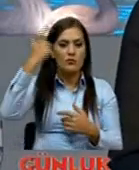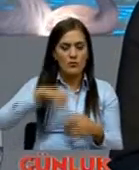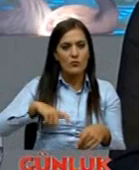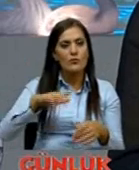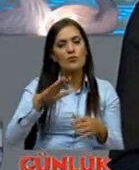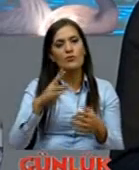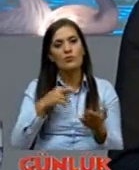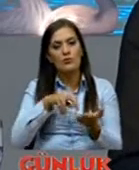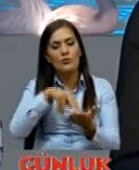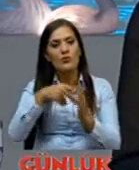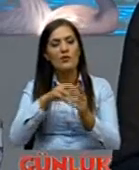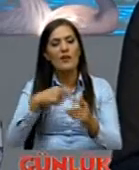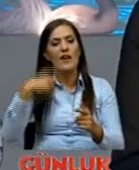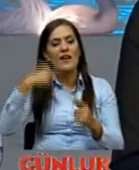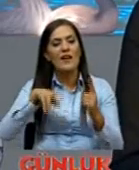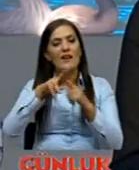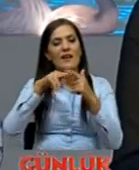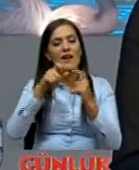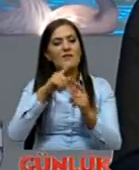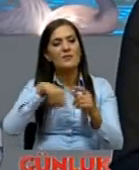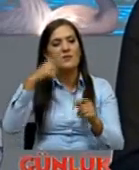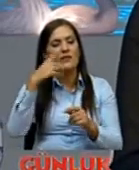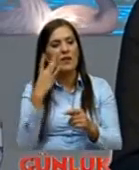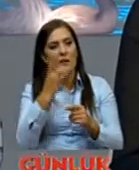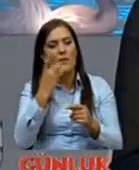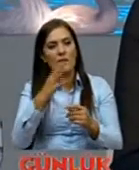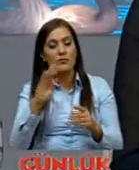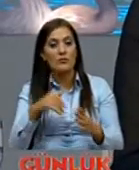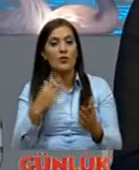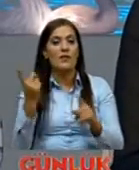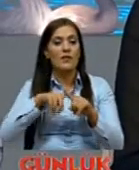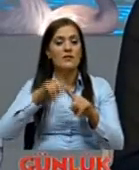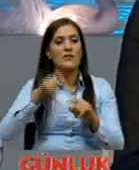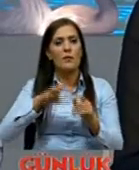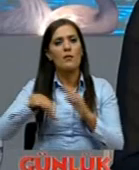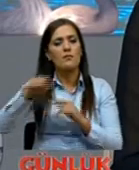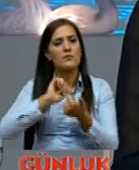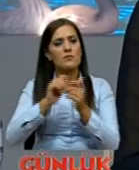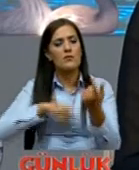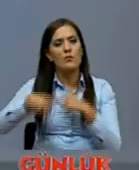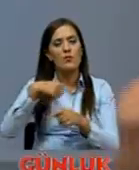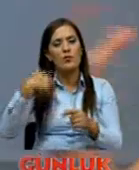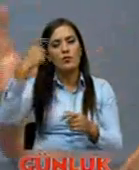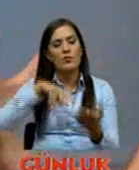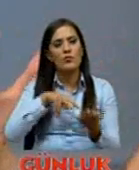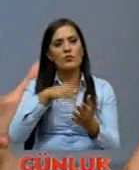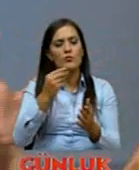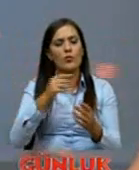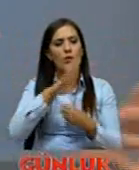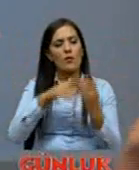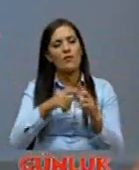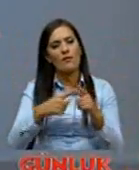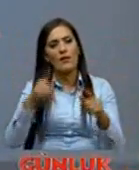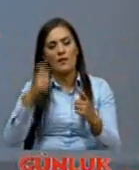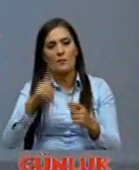duruşunuzla, kasların uzun yapısıyla, bunların hepsini destekleyen birçok branş var. Şimdi tabii duruş deyince olay başka yerlere de